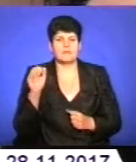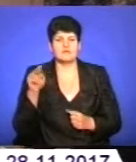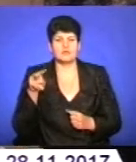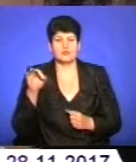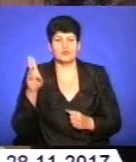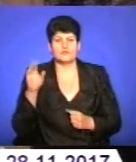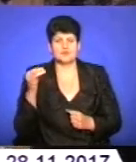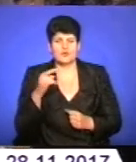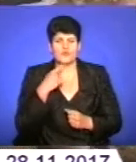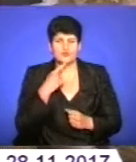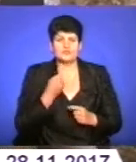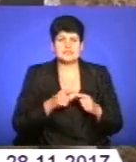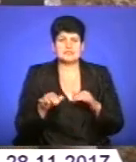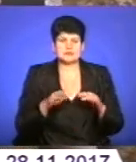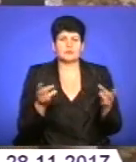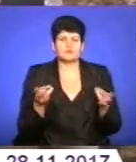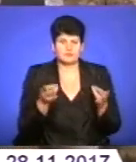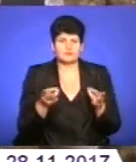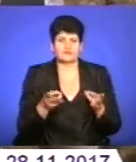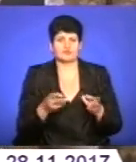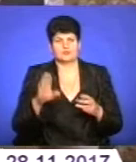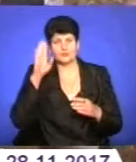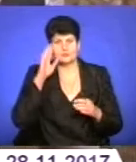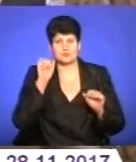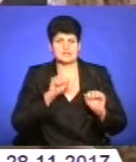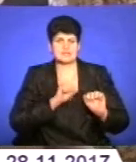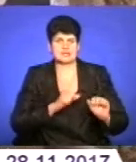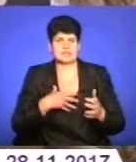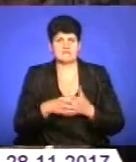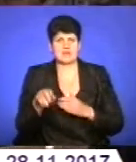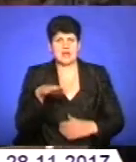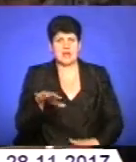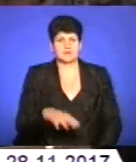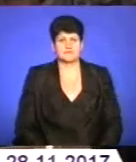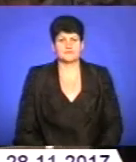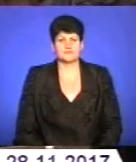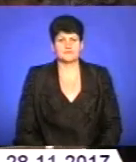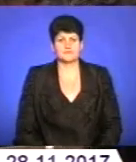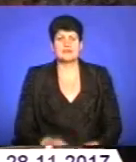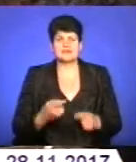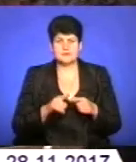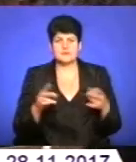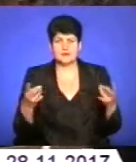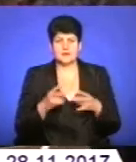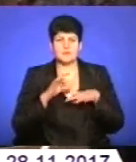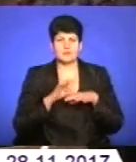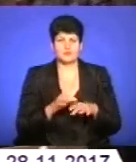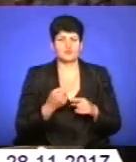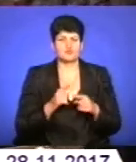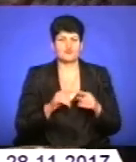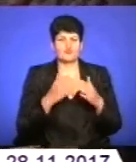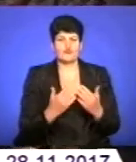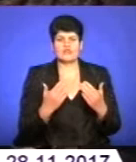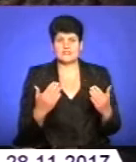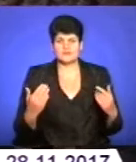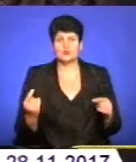що такі заходи потрібні, щоб юнаки могли при потребі захистити свій край. Це варто проводити цю виставку для того,